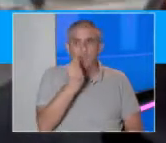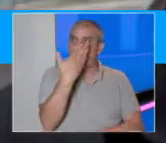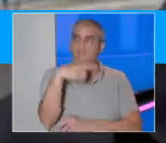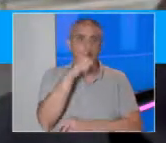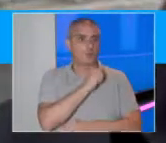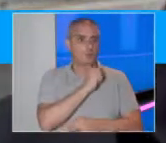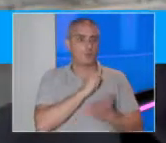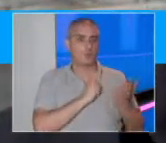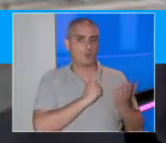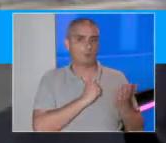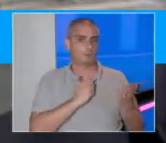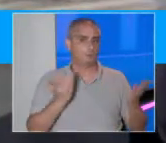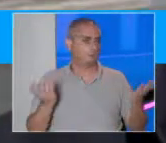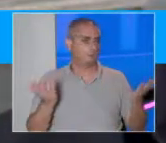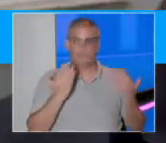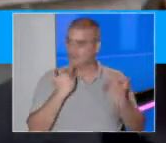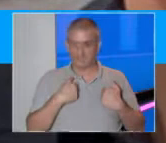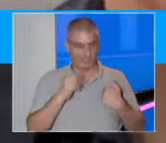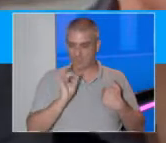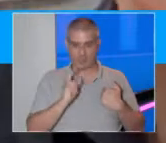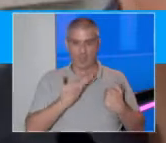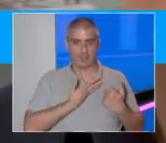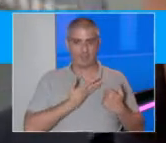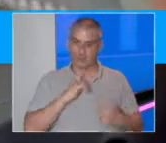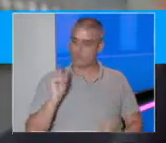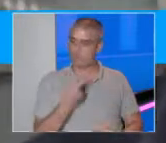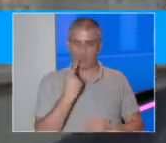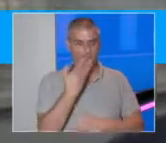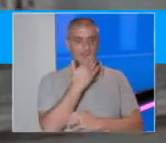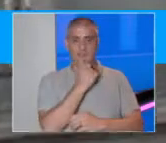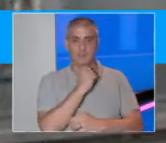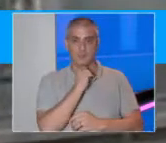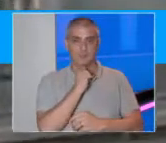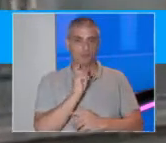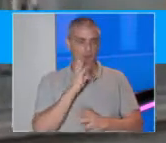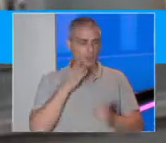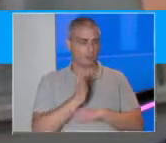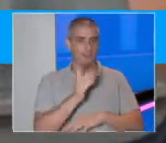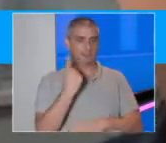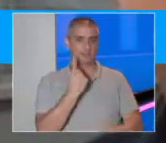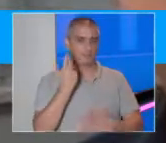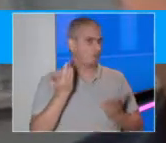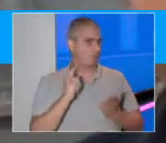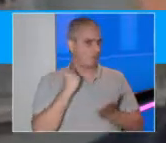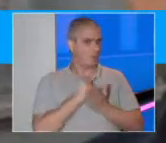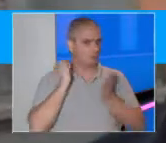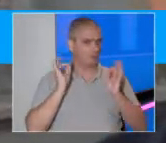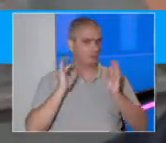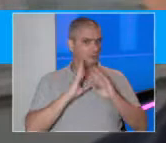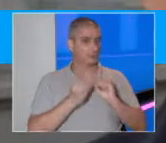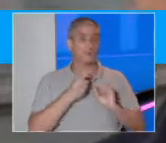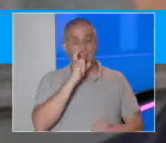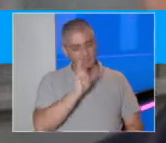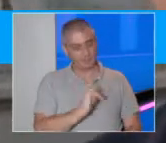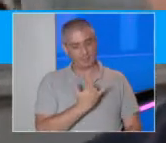מדינות ירוקות, וישראל עדיין לא קיבלה את כולן כמדינות ירוקות של לא להכנסים לבידוד. זה לא אושר באופן סופי. אבל